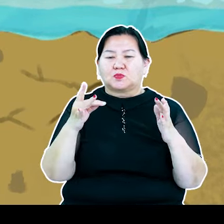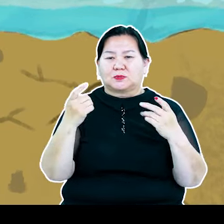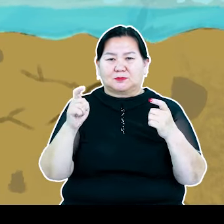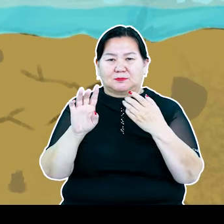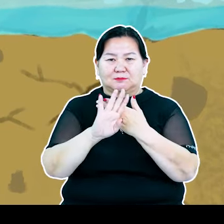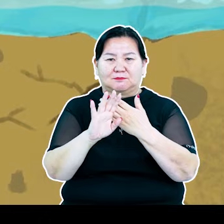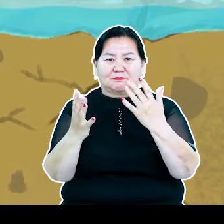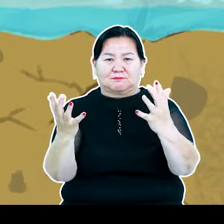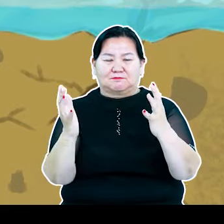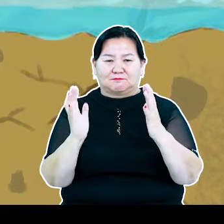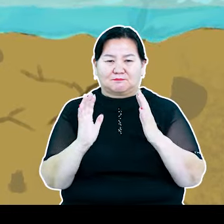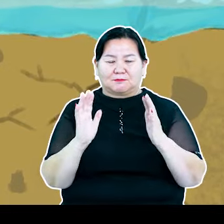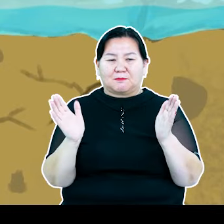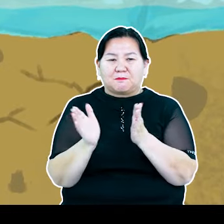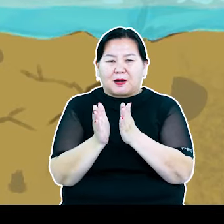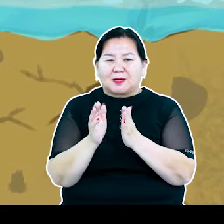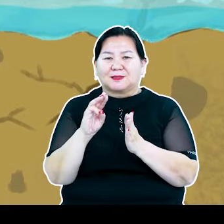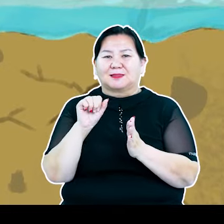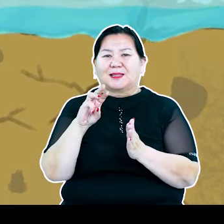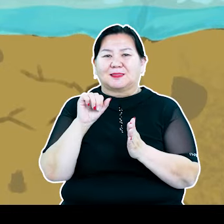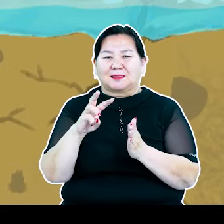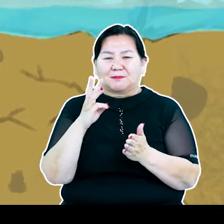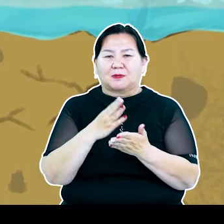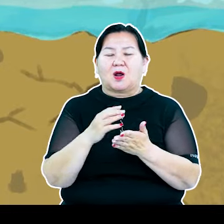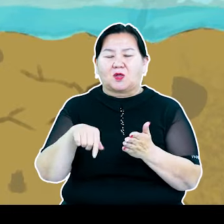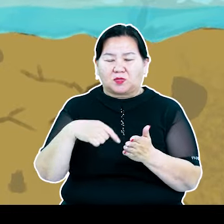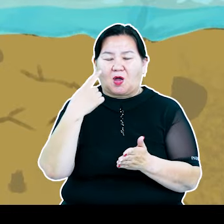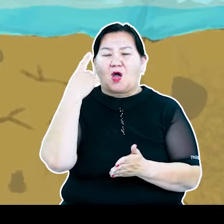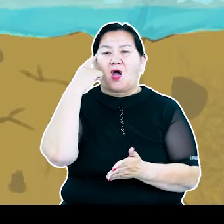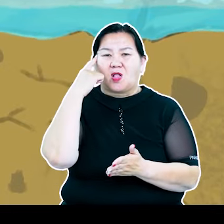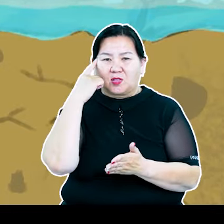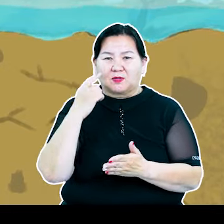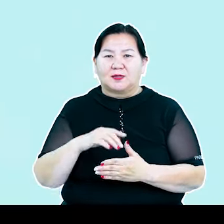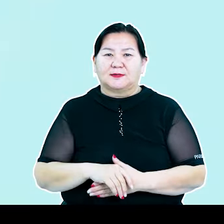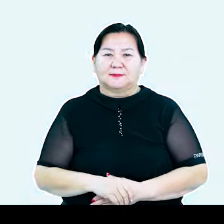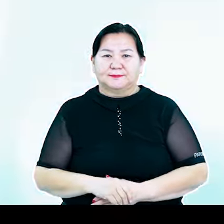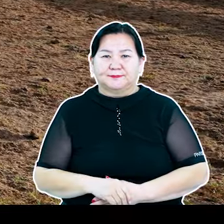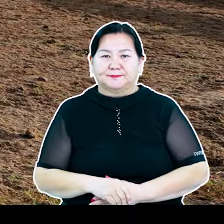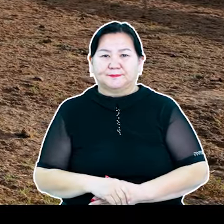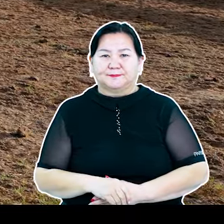гэсэн боловч эргээд баг устай болчихдгийг мэд гэдгийг одоо л ойлголоо.